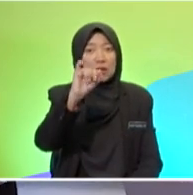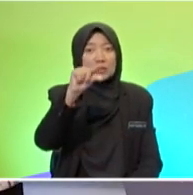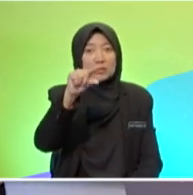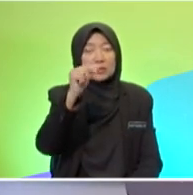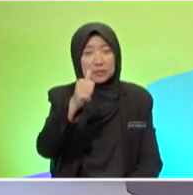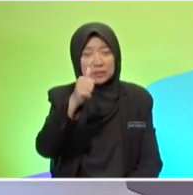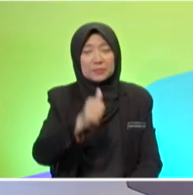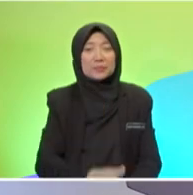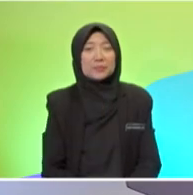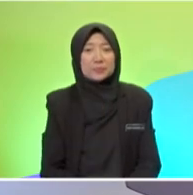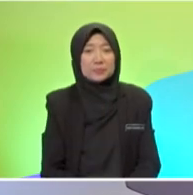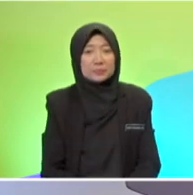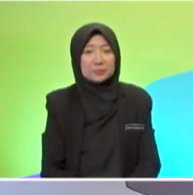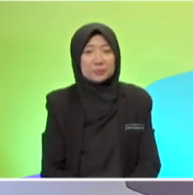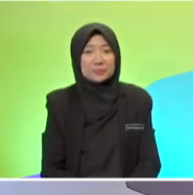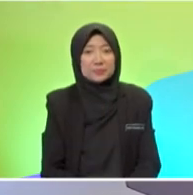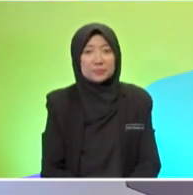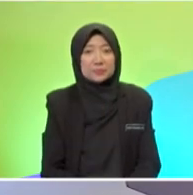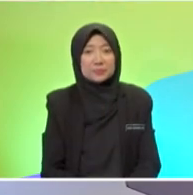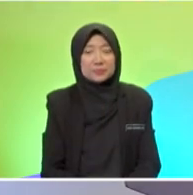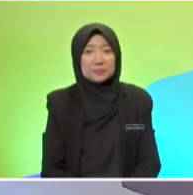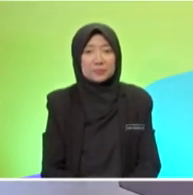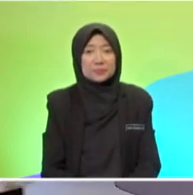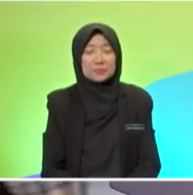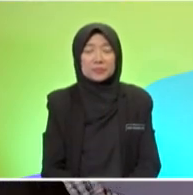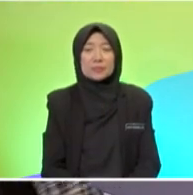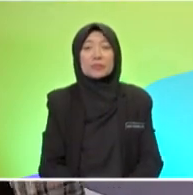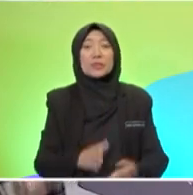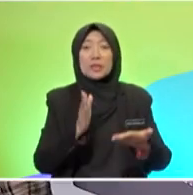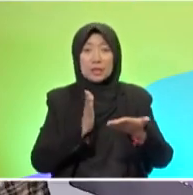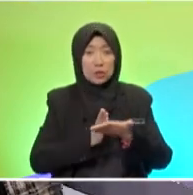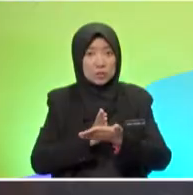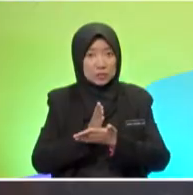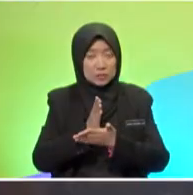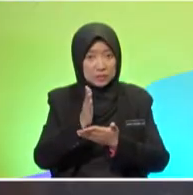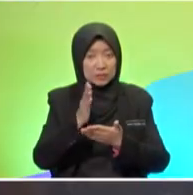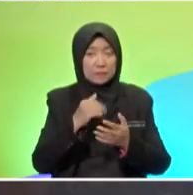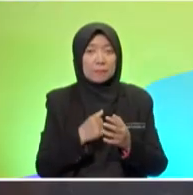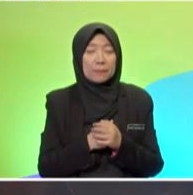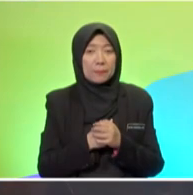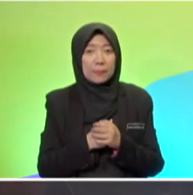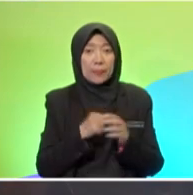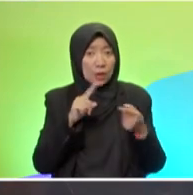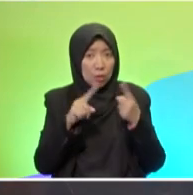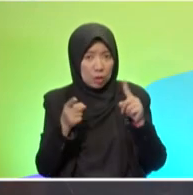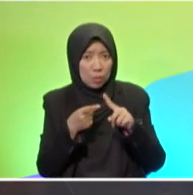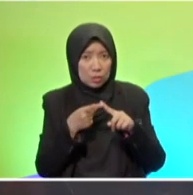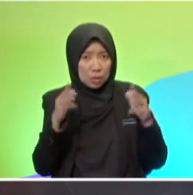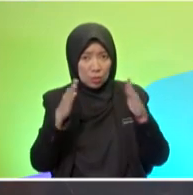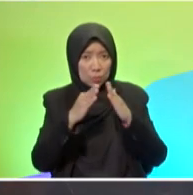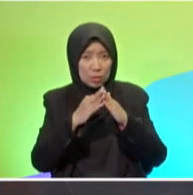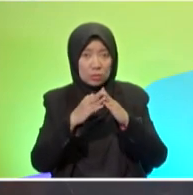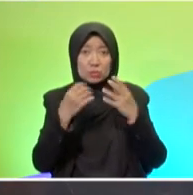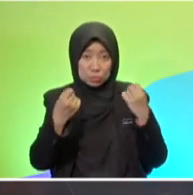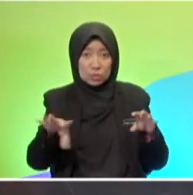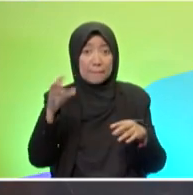Satu, dua, tiga. Baiklah cikgu. Seterusnya cikgu, kalau saya rasa kawan-kawan saya mesti dah faham